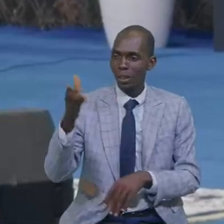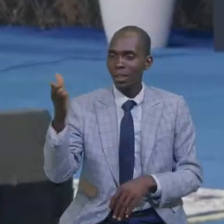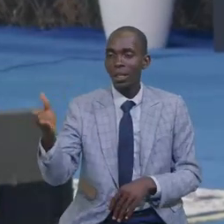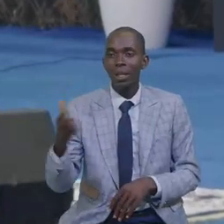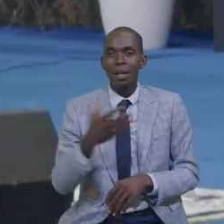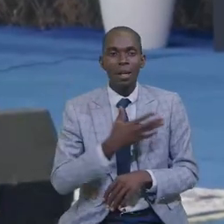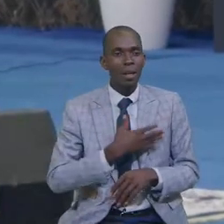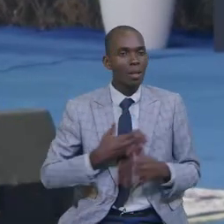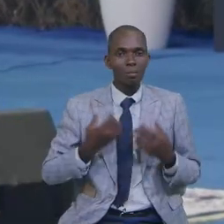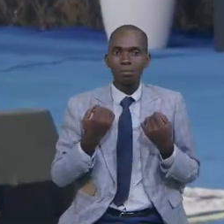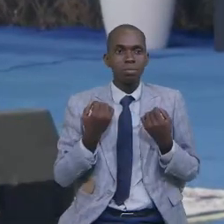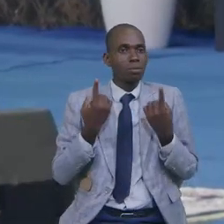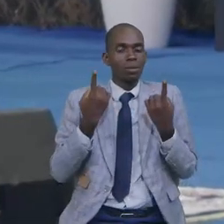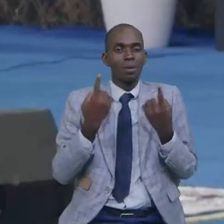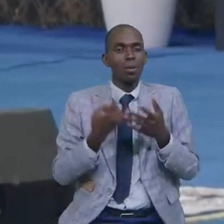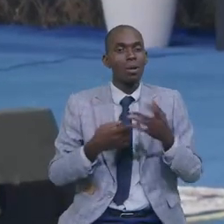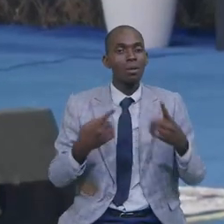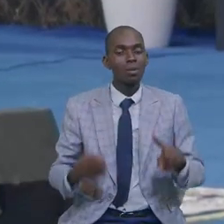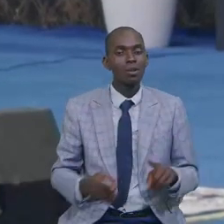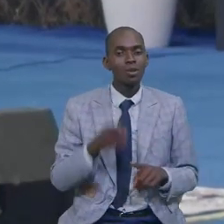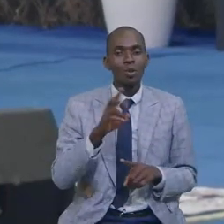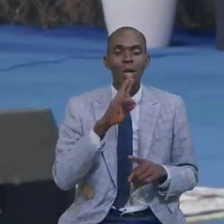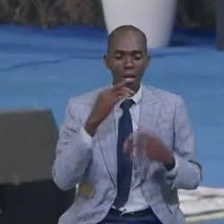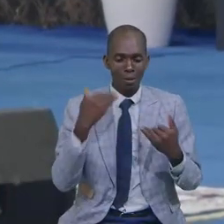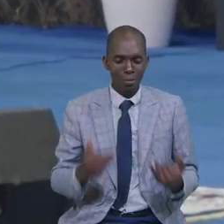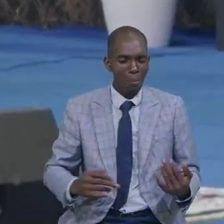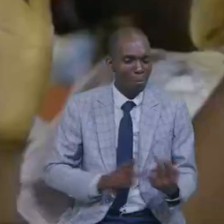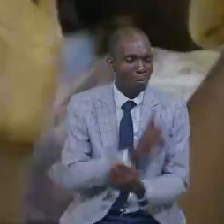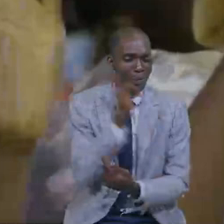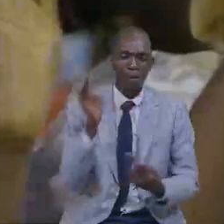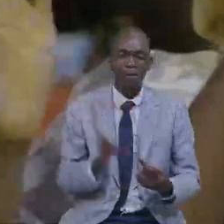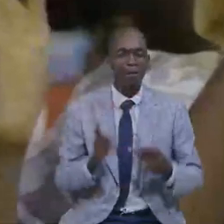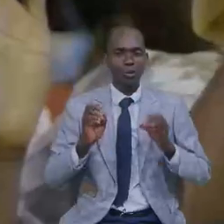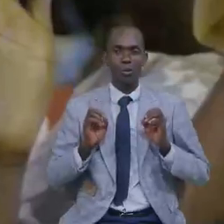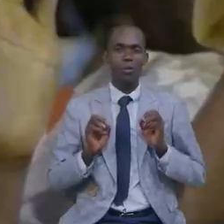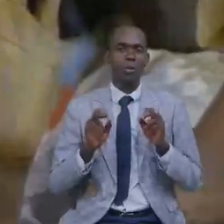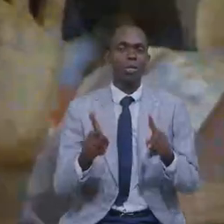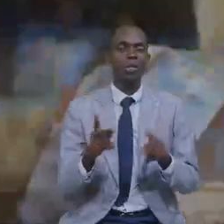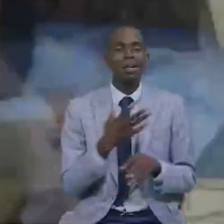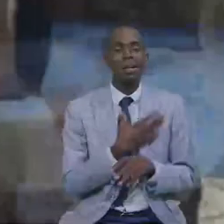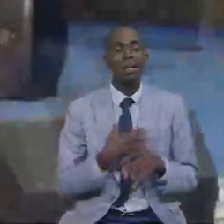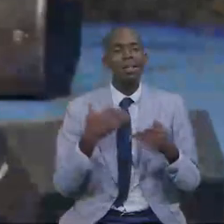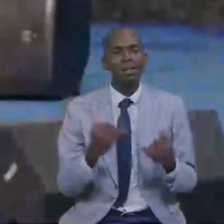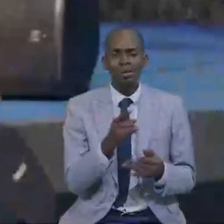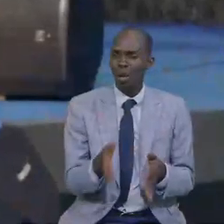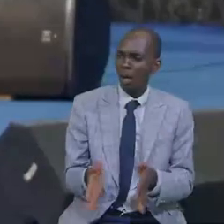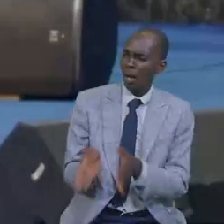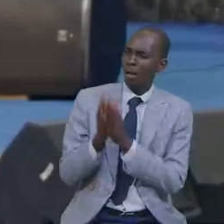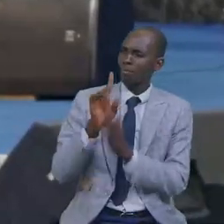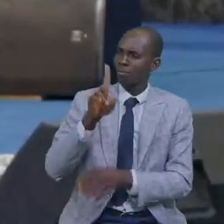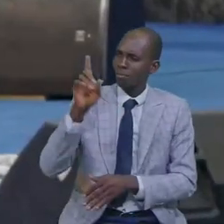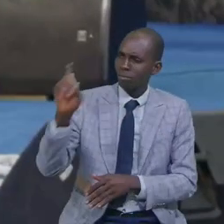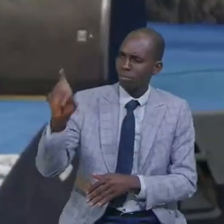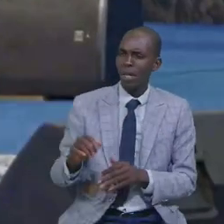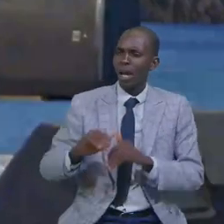te touche là-bas et voici tu es parfaitement bien portant et tu